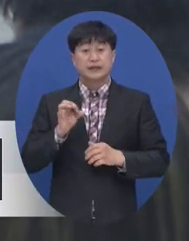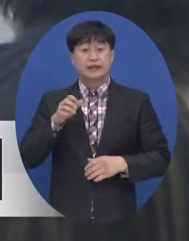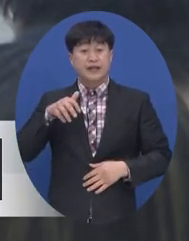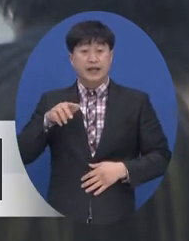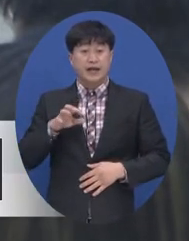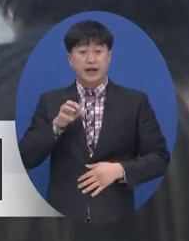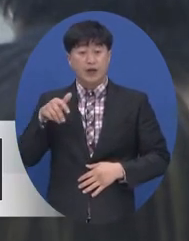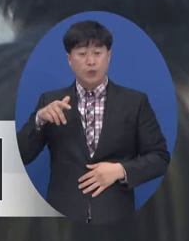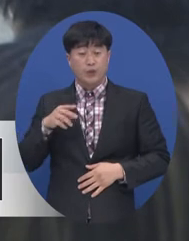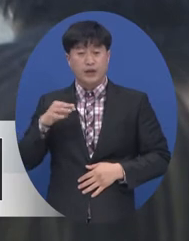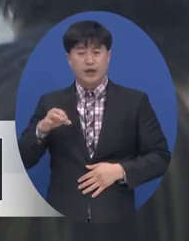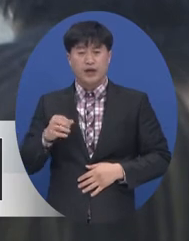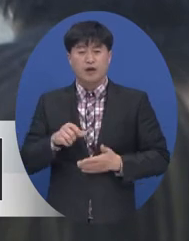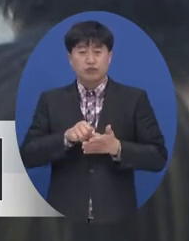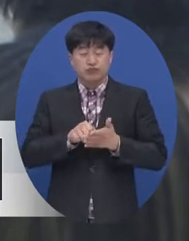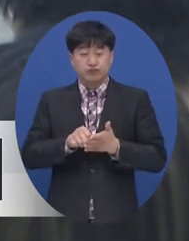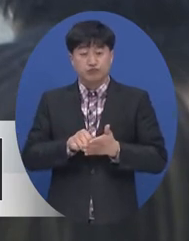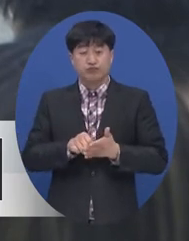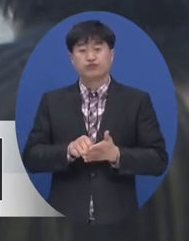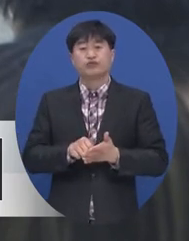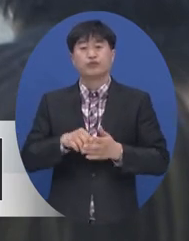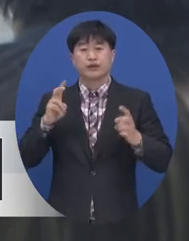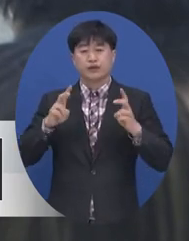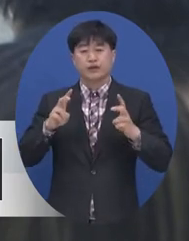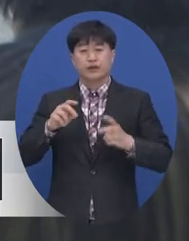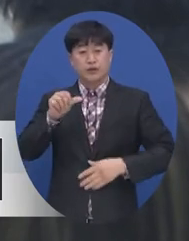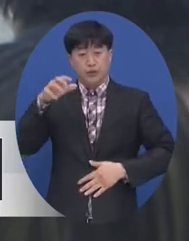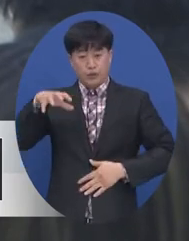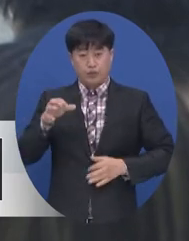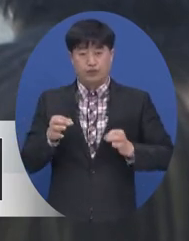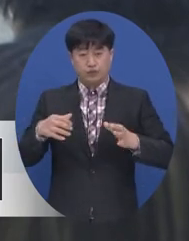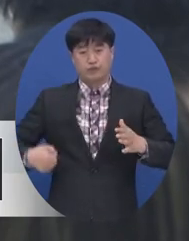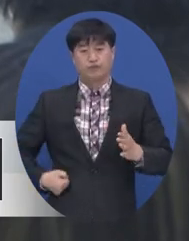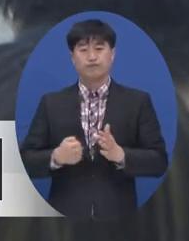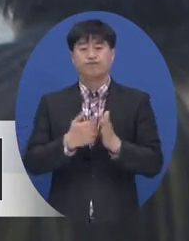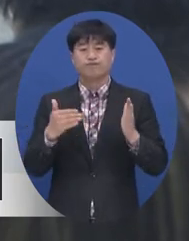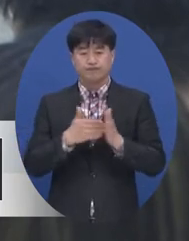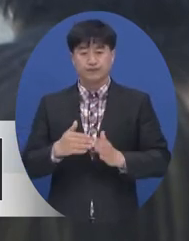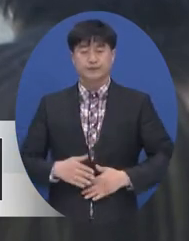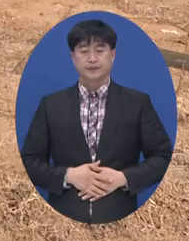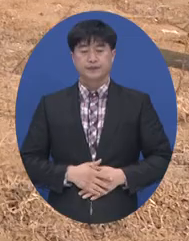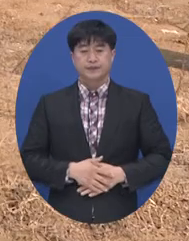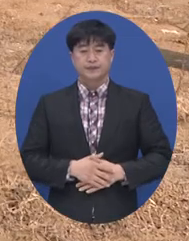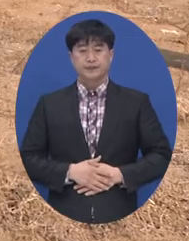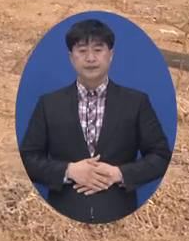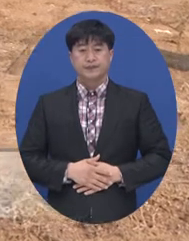물류 외투 기업 5곳이 투자를 결정했습니다. 최지영 기자의 보도입니다.